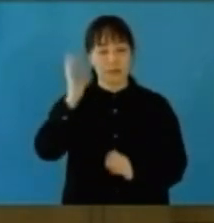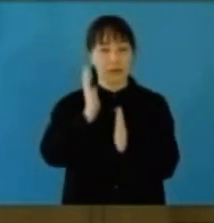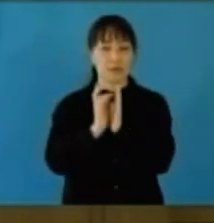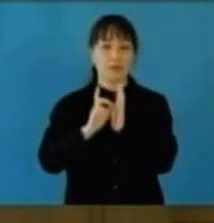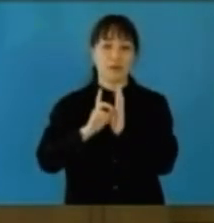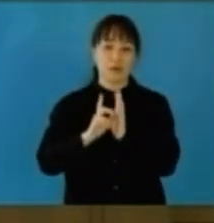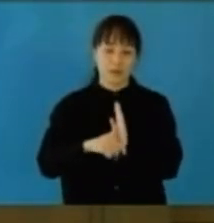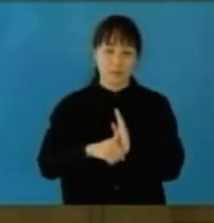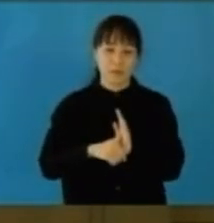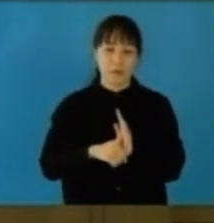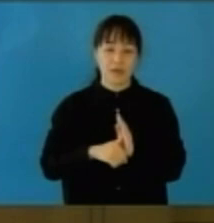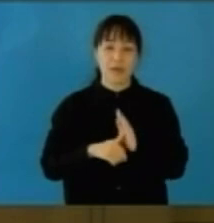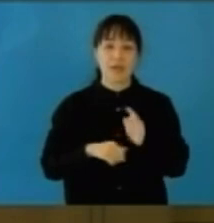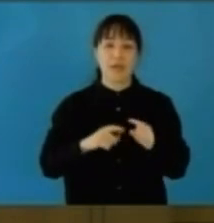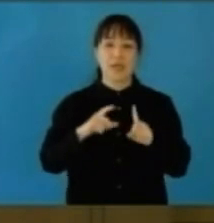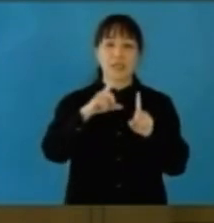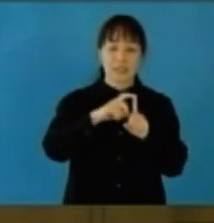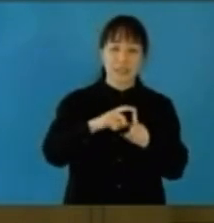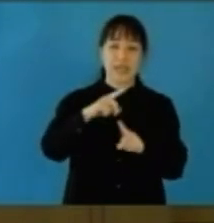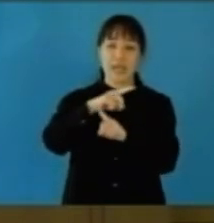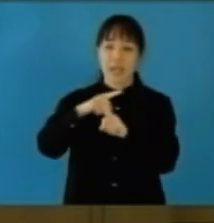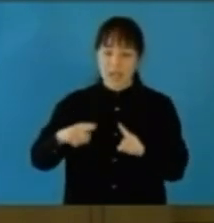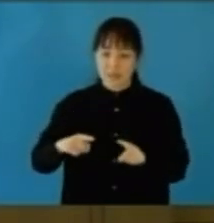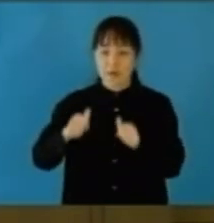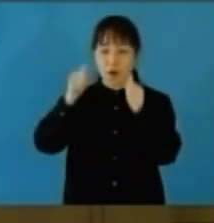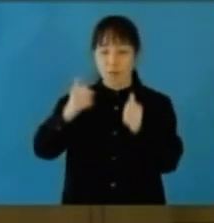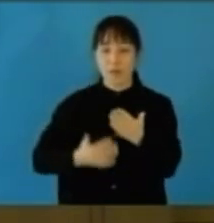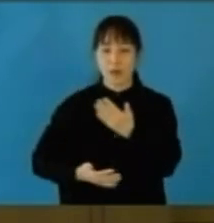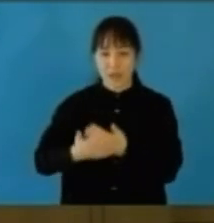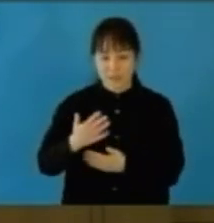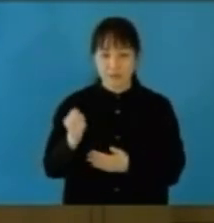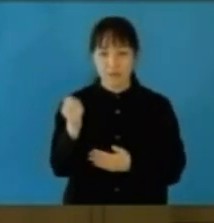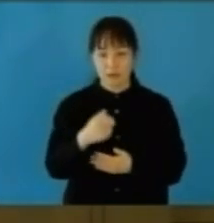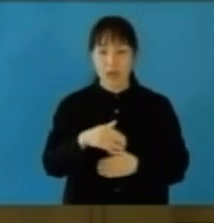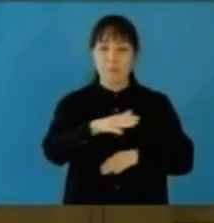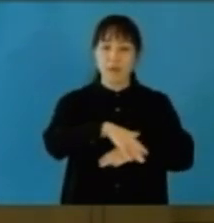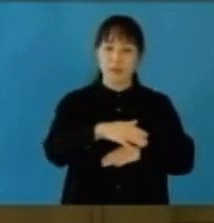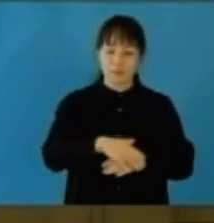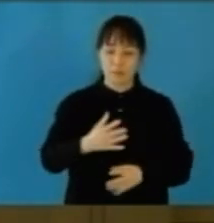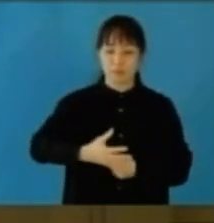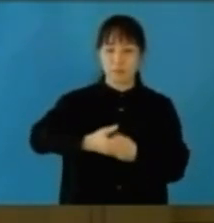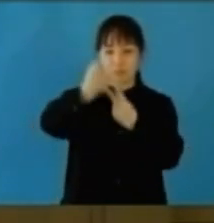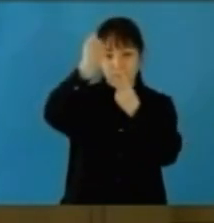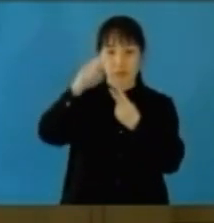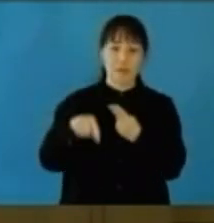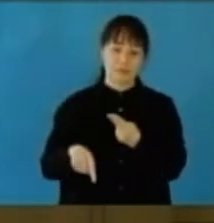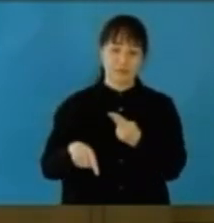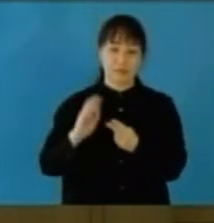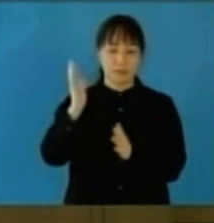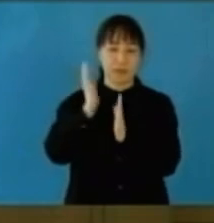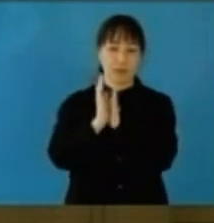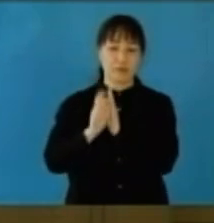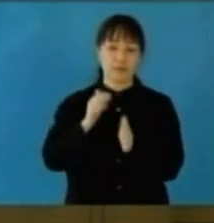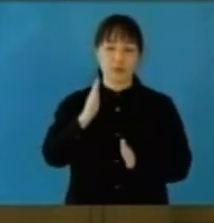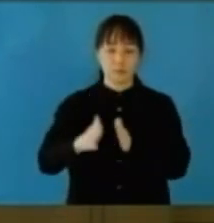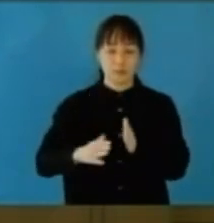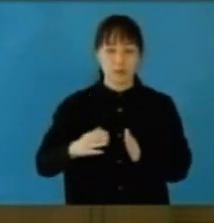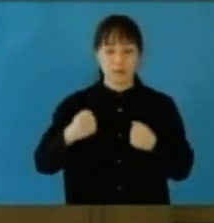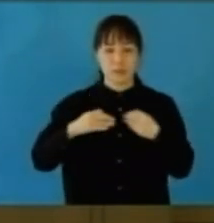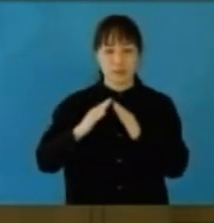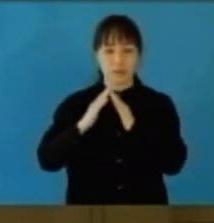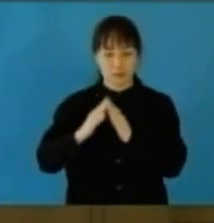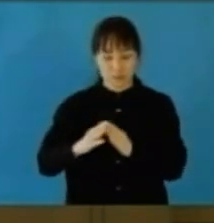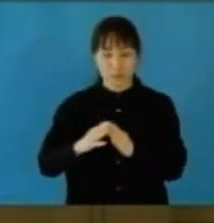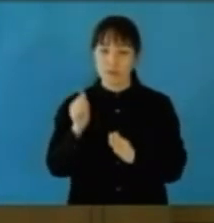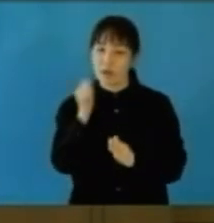この DX を活用したホームページの改修や、スポーツ合宿等の窓口の一元化を図っています。で、鹿児島県のスポーツ合宿ガイドも、各